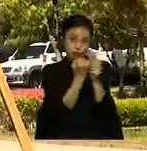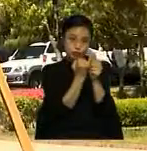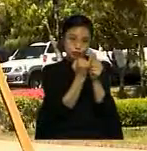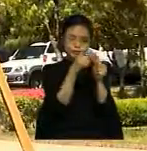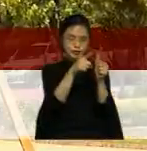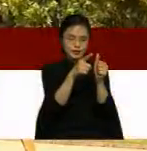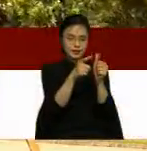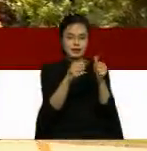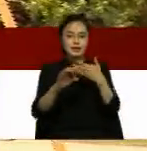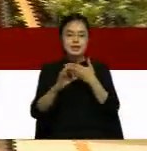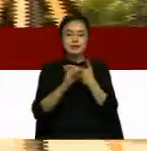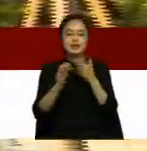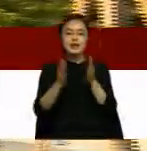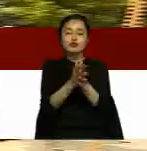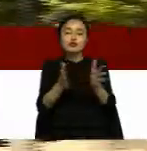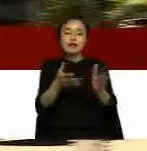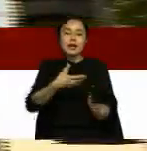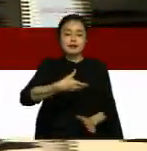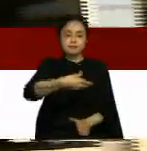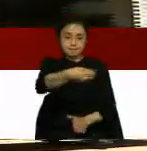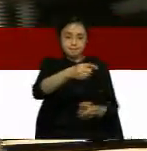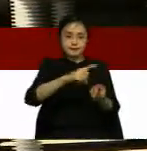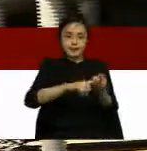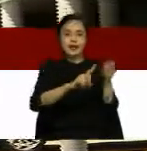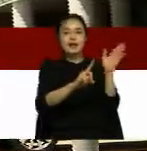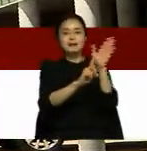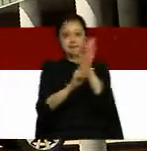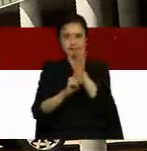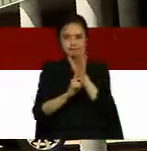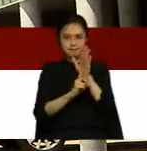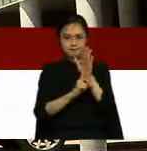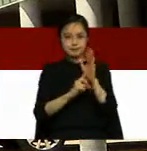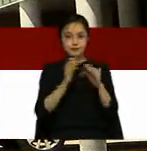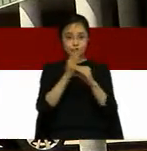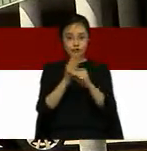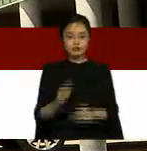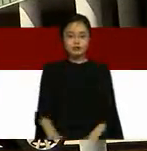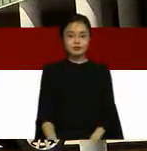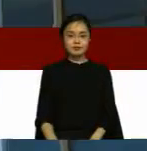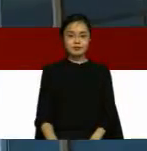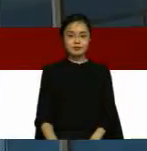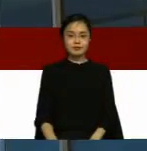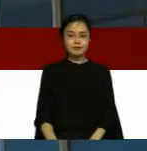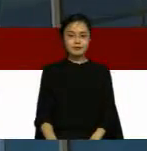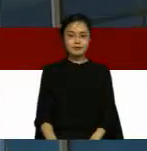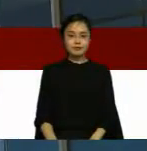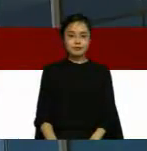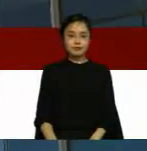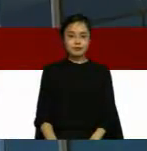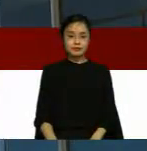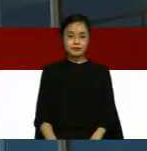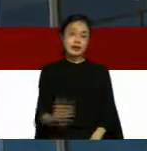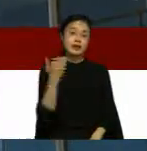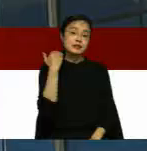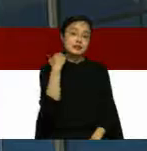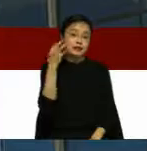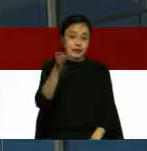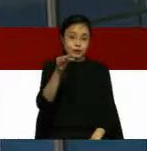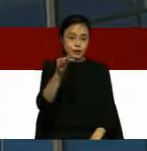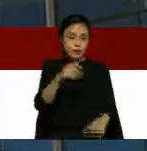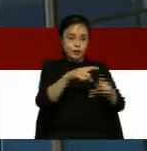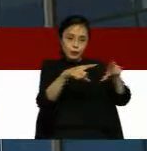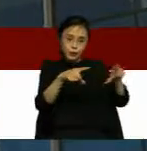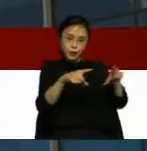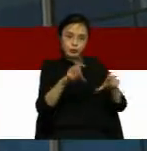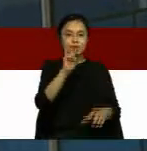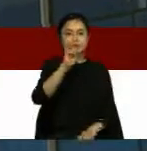밝혔습니다. 시중 시세의 30% 수준으로 공급되는 해당 주택은 4개동 모두 30가구로